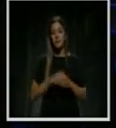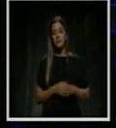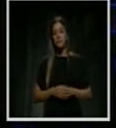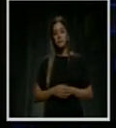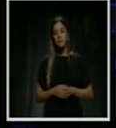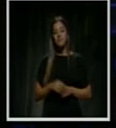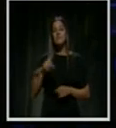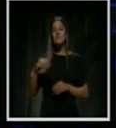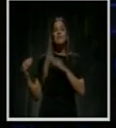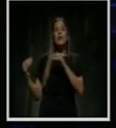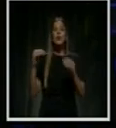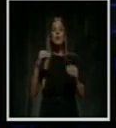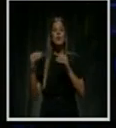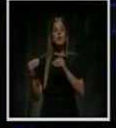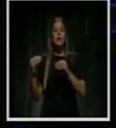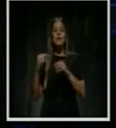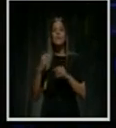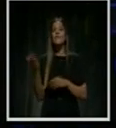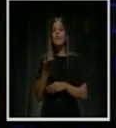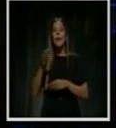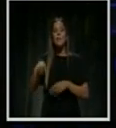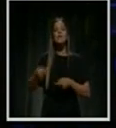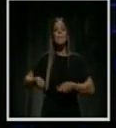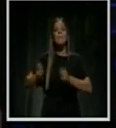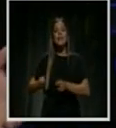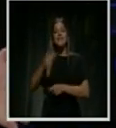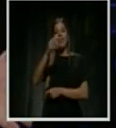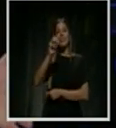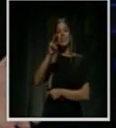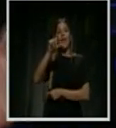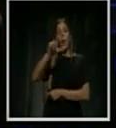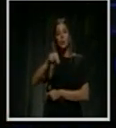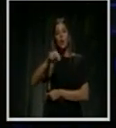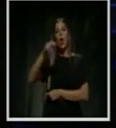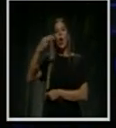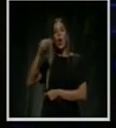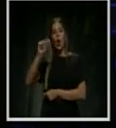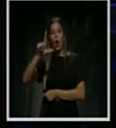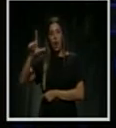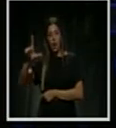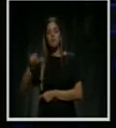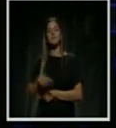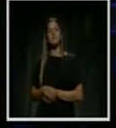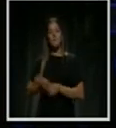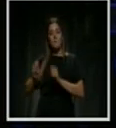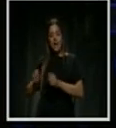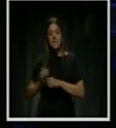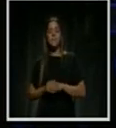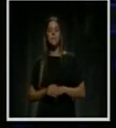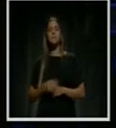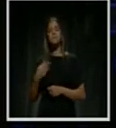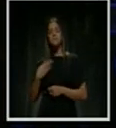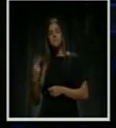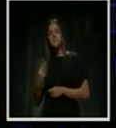sabiħa li kellna fit-Town Hall event tal-Marsa Mivan li tkellem magħna dwar kif iridu naħsbu biex